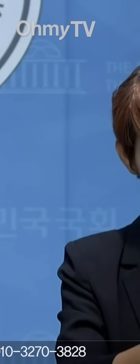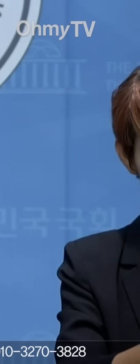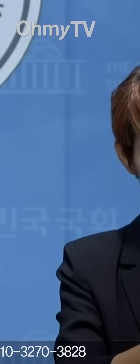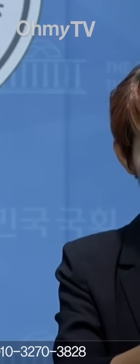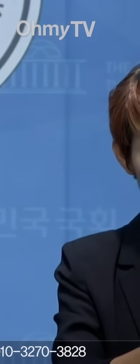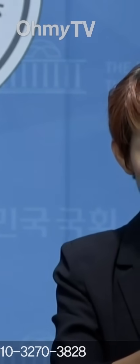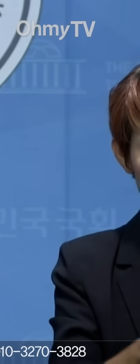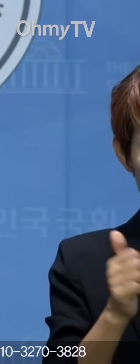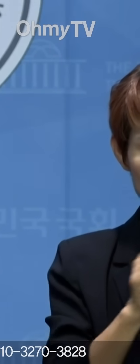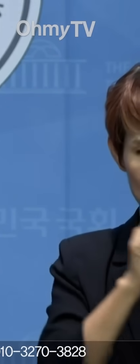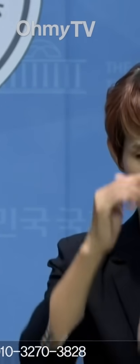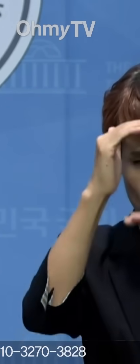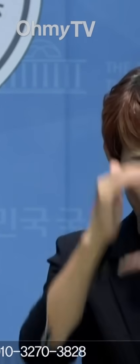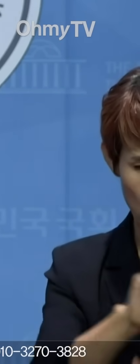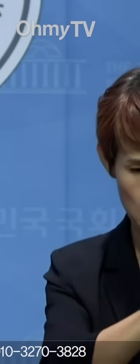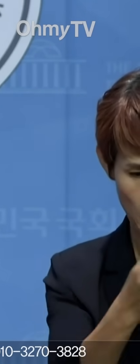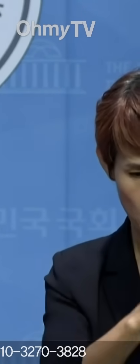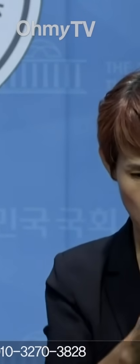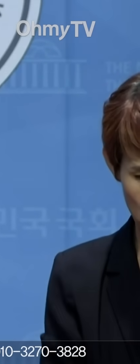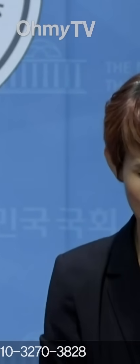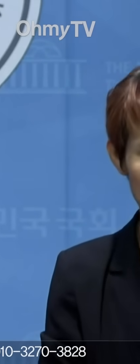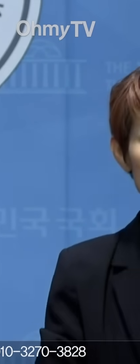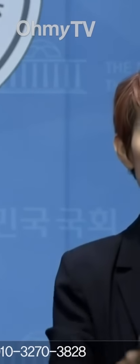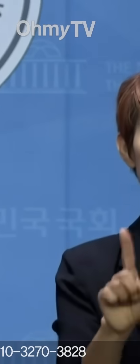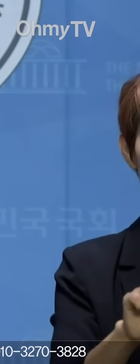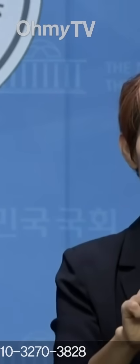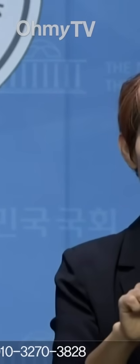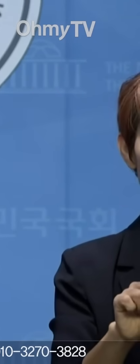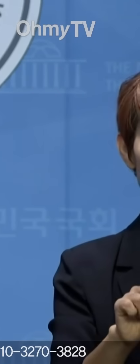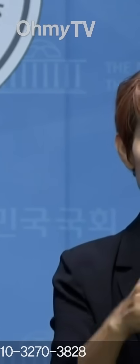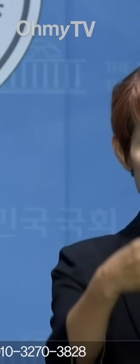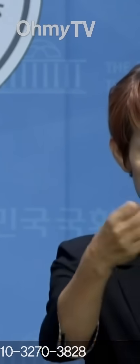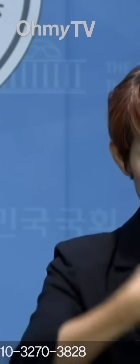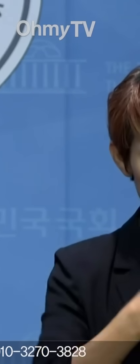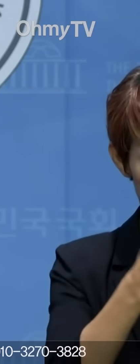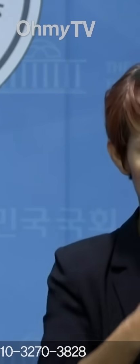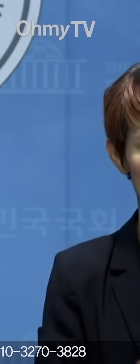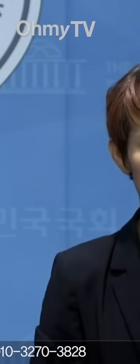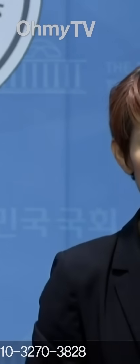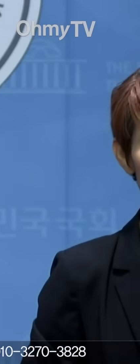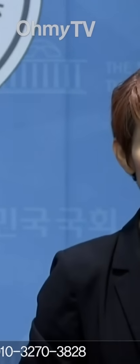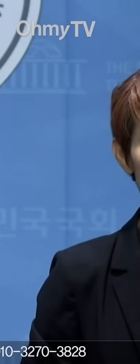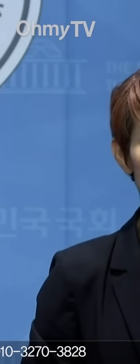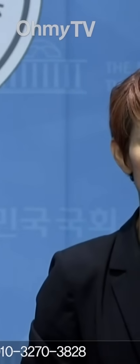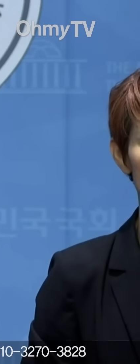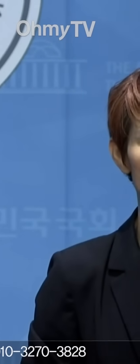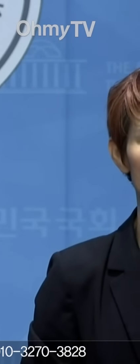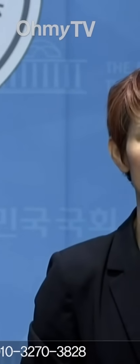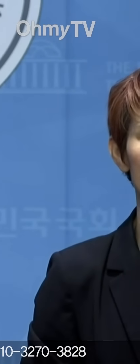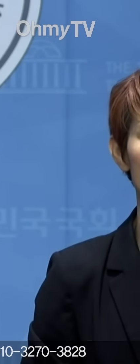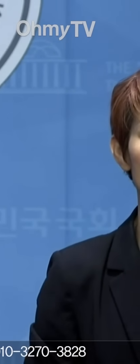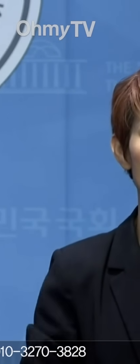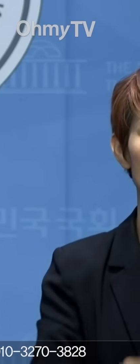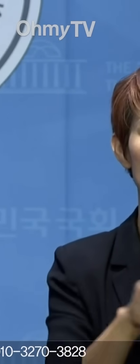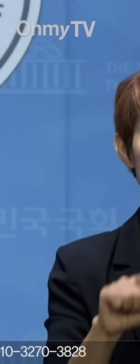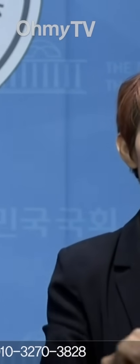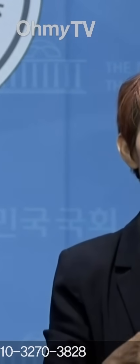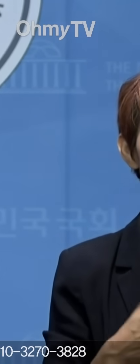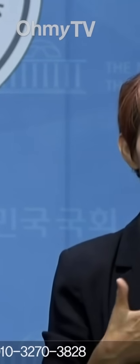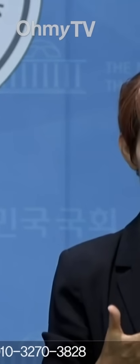공소사실이 왜 자주 바뀌었는지 이유를 밝히기 바랍니다. 2024년 7월